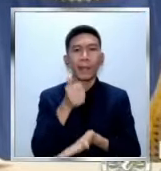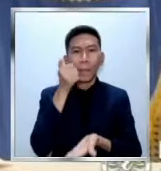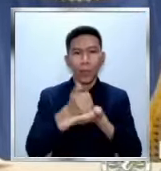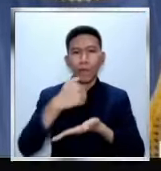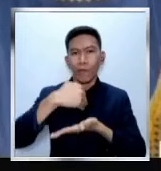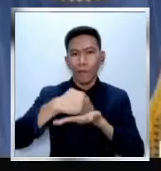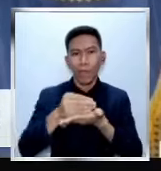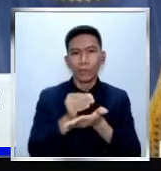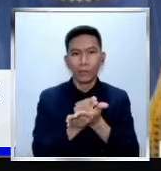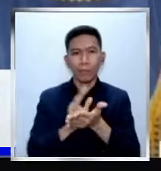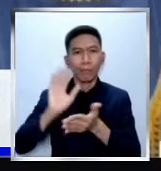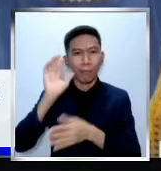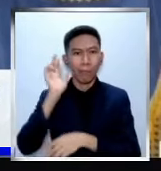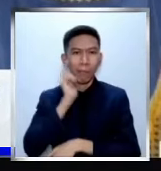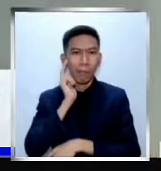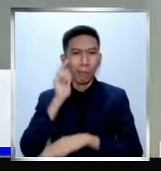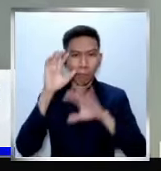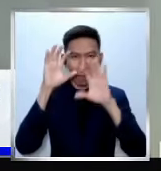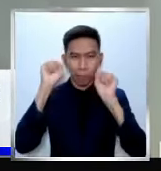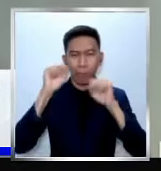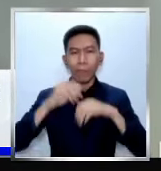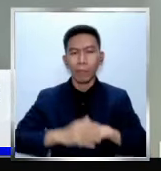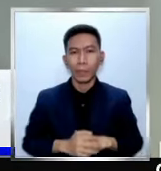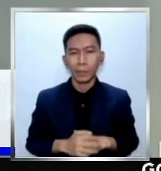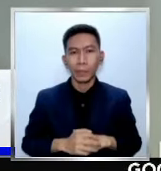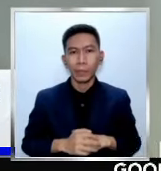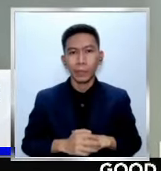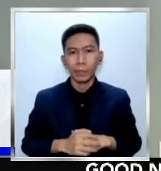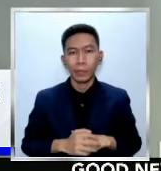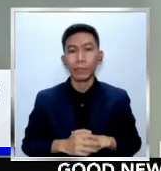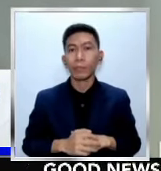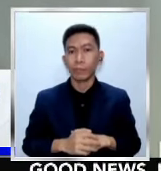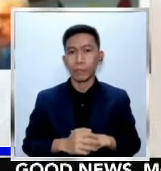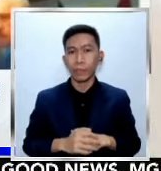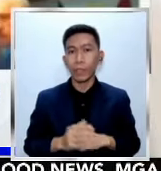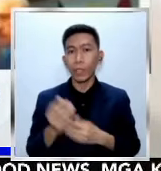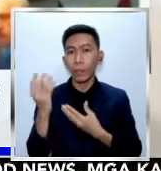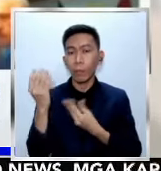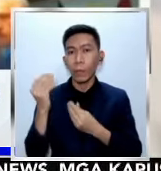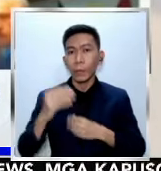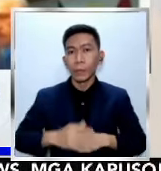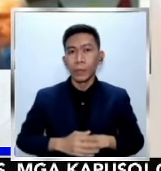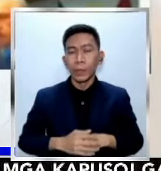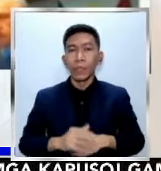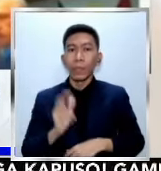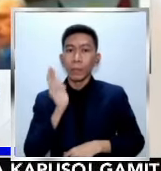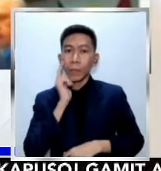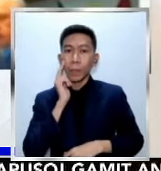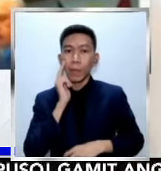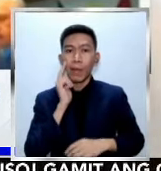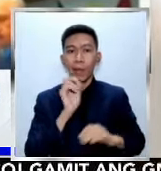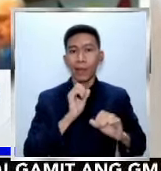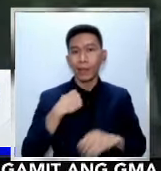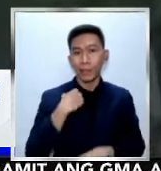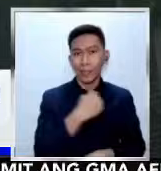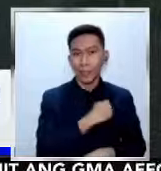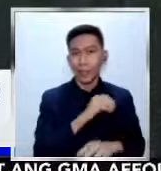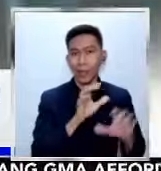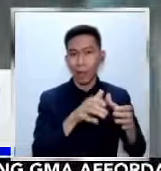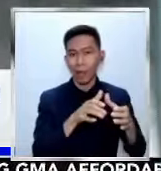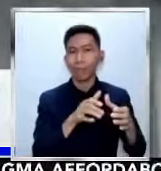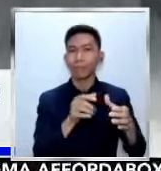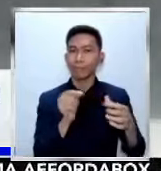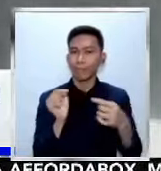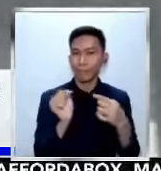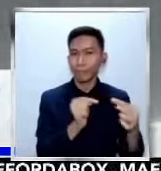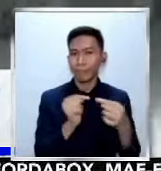To keep you updated, may paribago na namang yugto ang banggaan ni Pangulong Rodrigo Duterte at ng Senado dahil sa nagpapatuloy na imbestigasyon sa umano'y